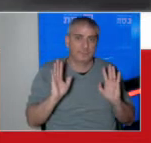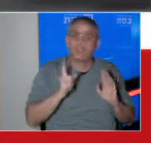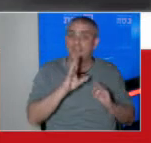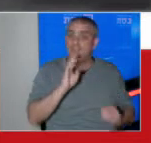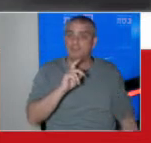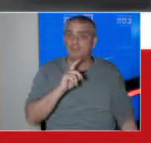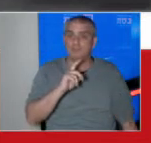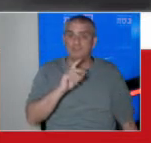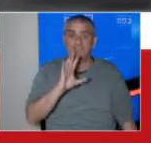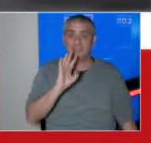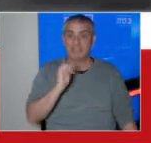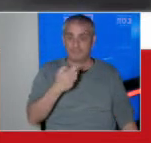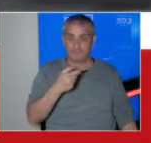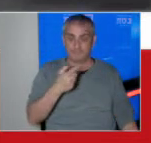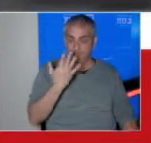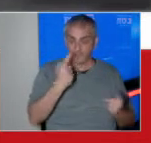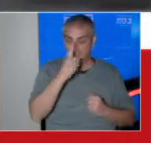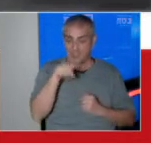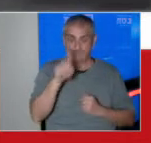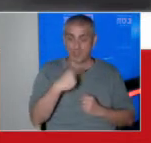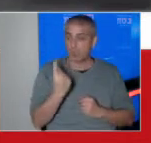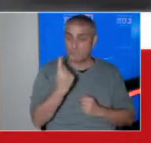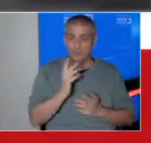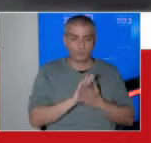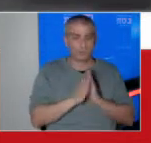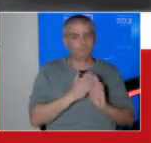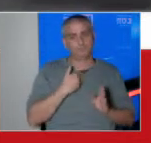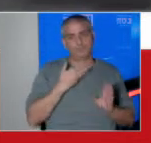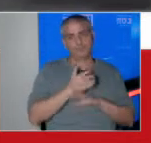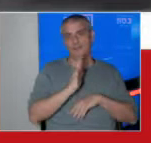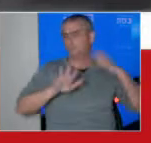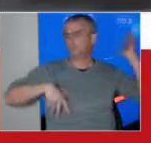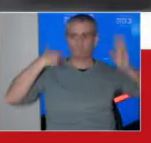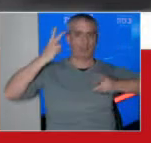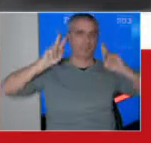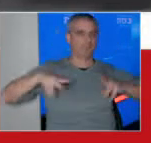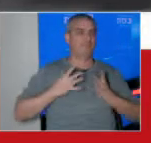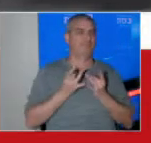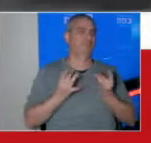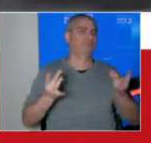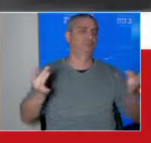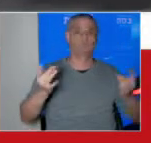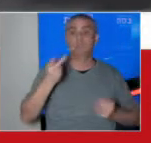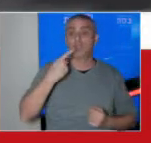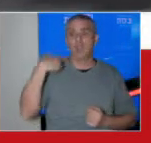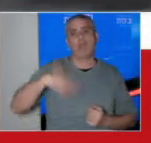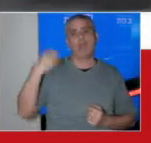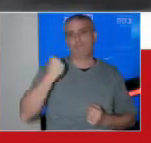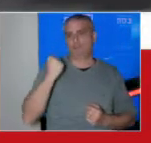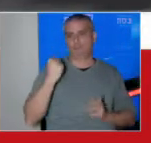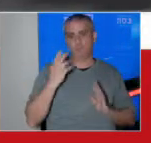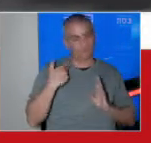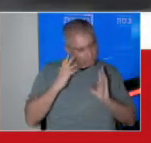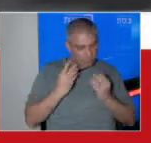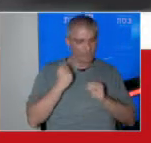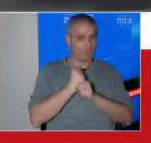שאי בעצם ברגע שיבטלו את הבידודים, אנחנו ניכנס לכאוס מוחלט של הדבקה, שהיא תהיה חריפה מאוד. יש לנו הרבה